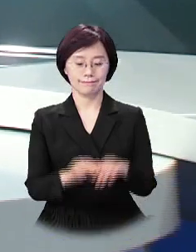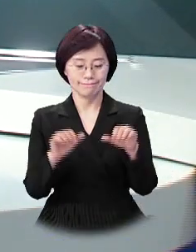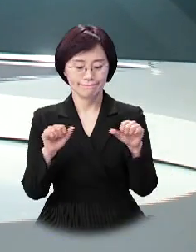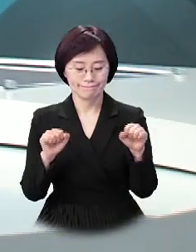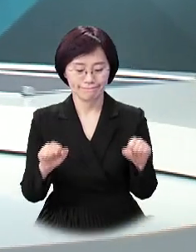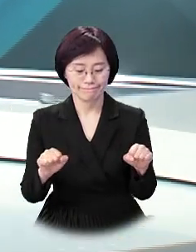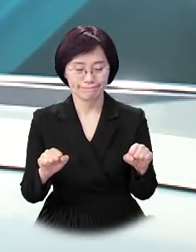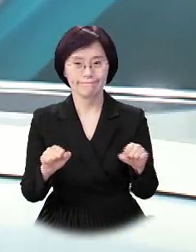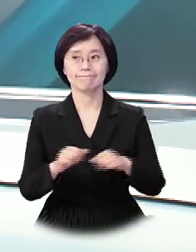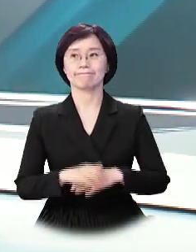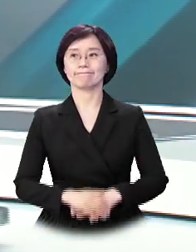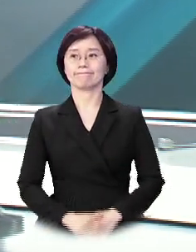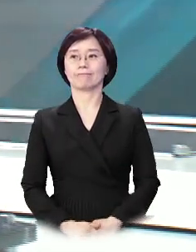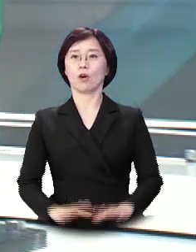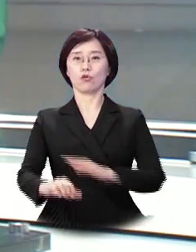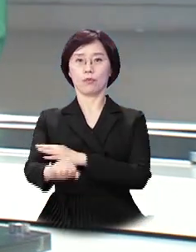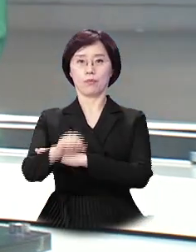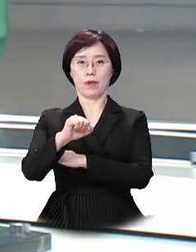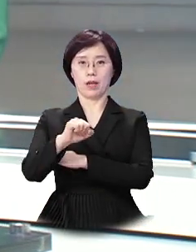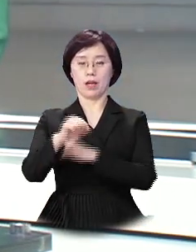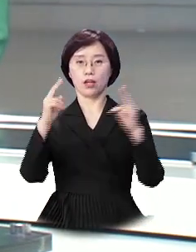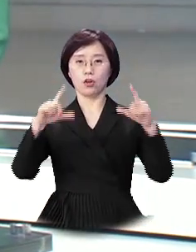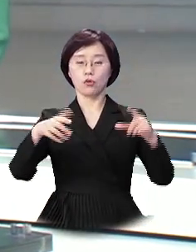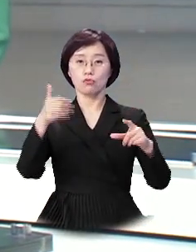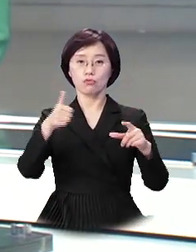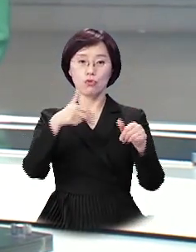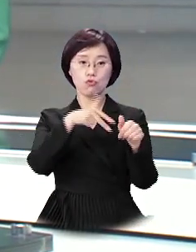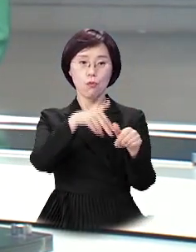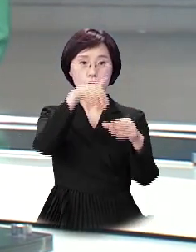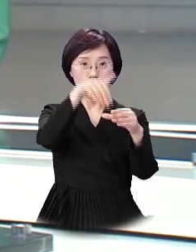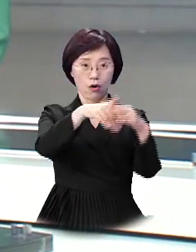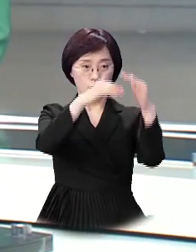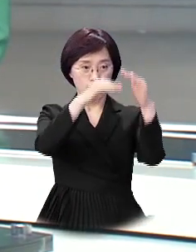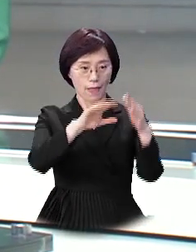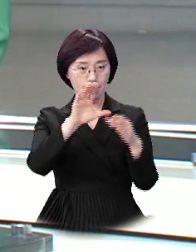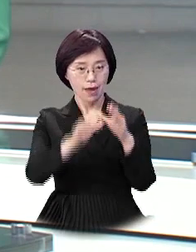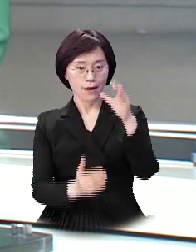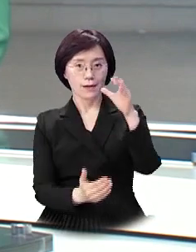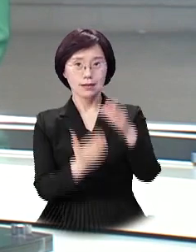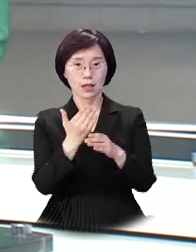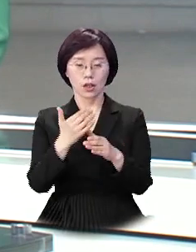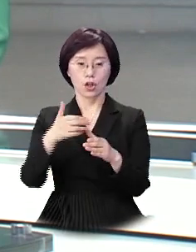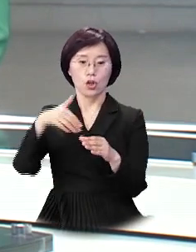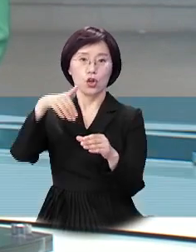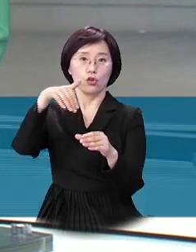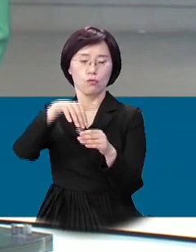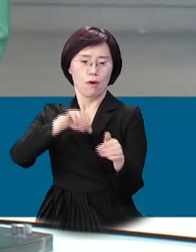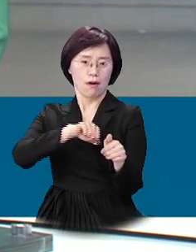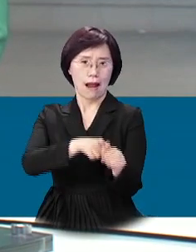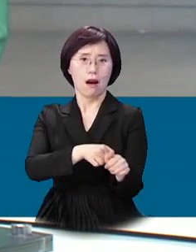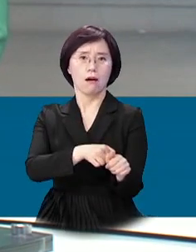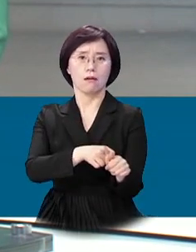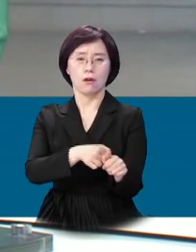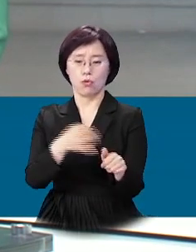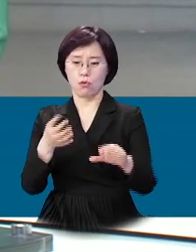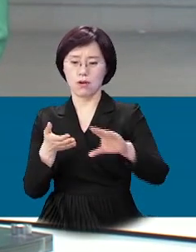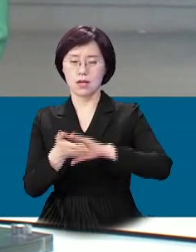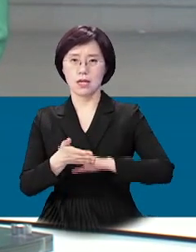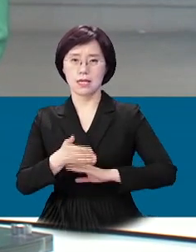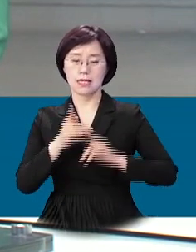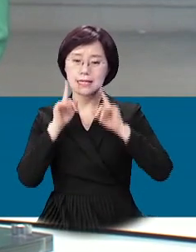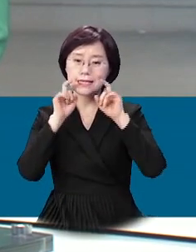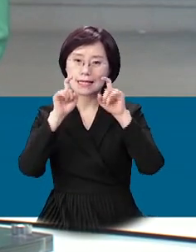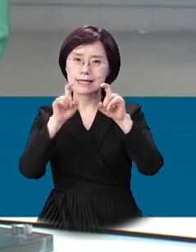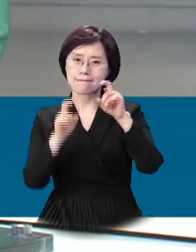여러분 안녕하십니까 국민의 임 영덕군 수 후보 경선 과정에서 불거진 투표 강요와 금품 전달 의혹 의